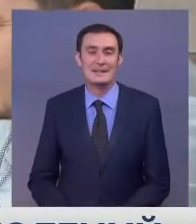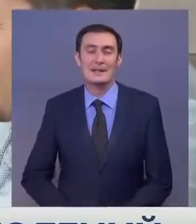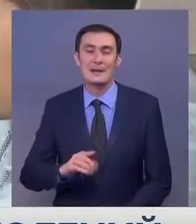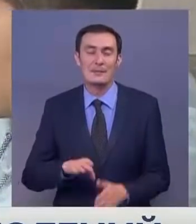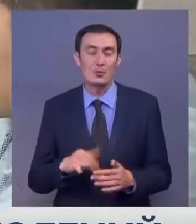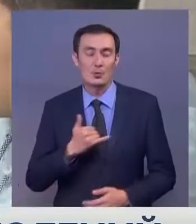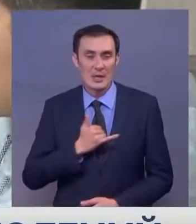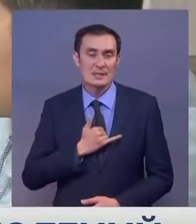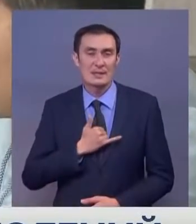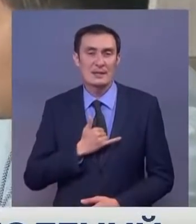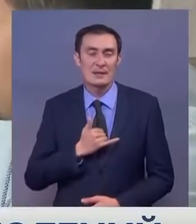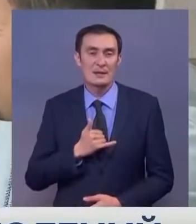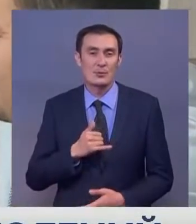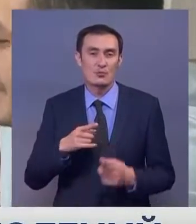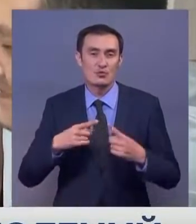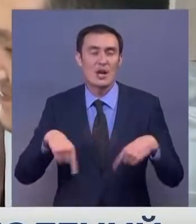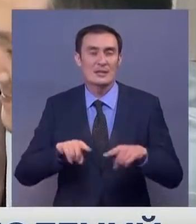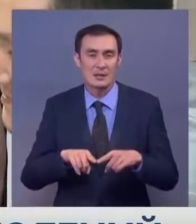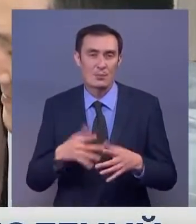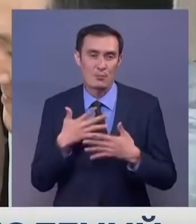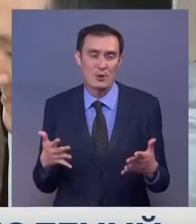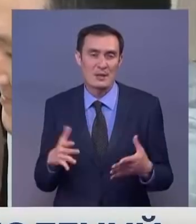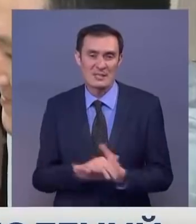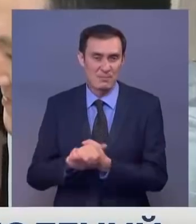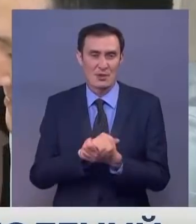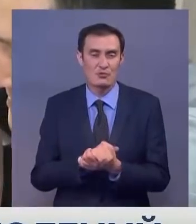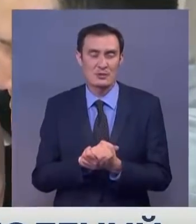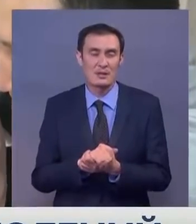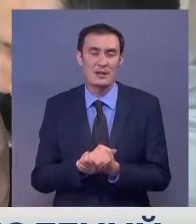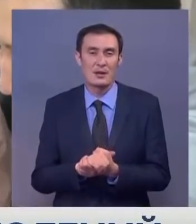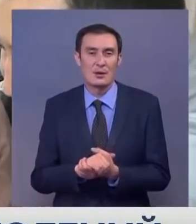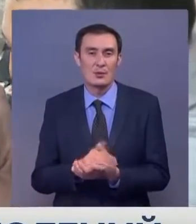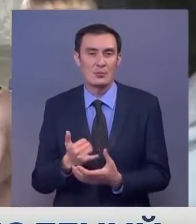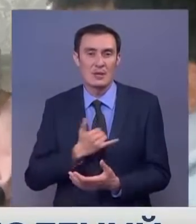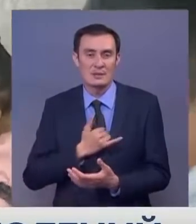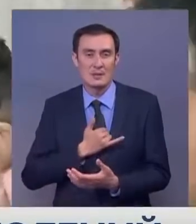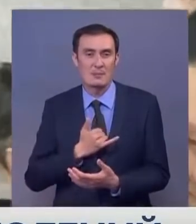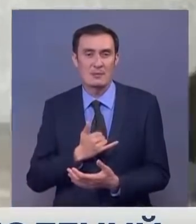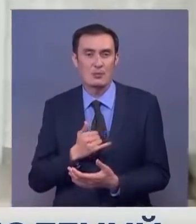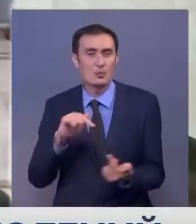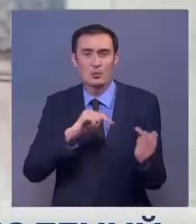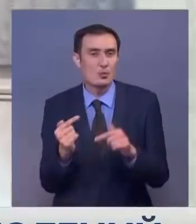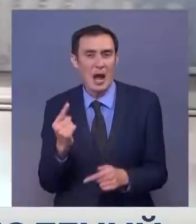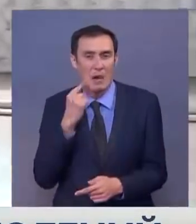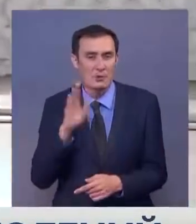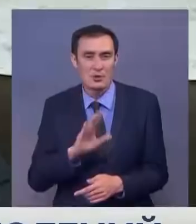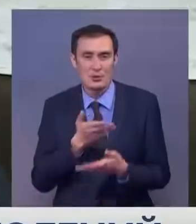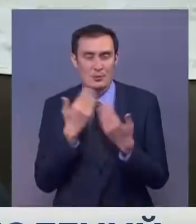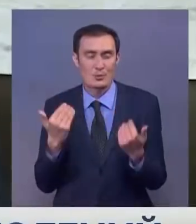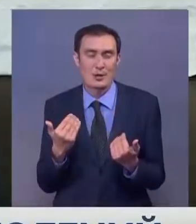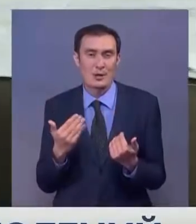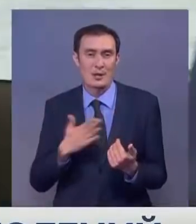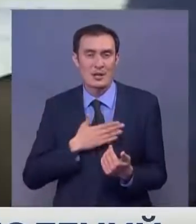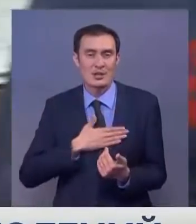Первый у нас участок все равно этот, как его там, более сплоченный. У нас в обиду друг друга не дают.